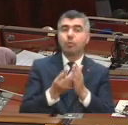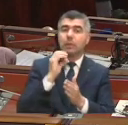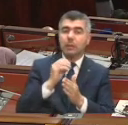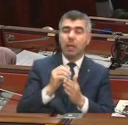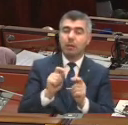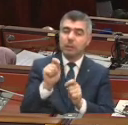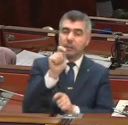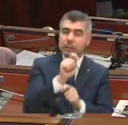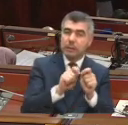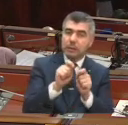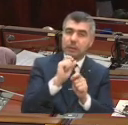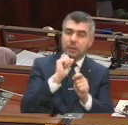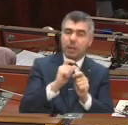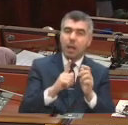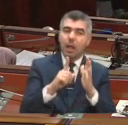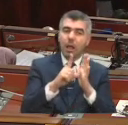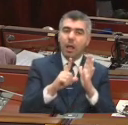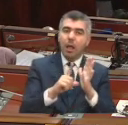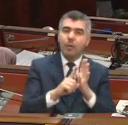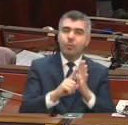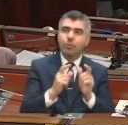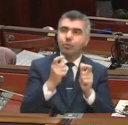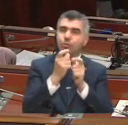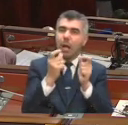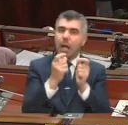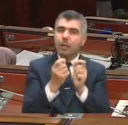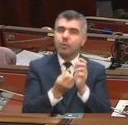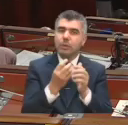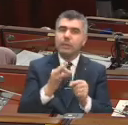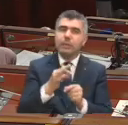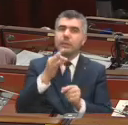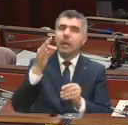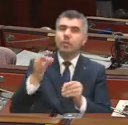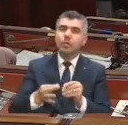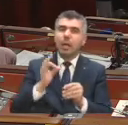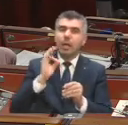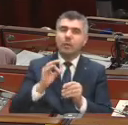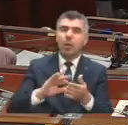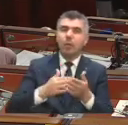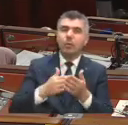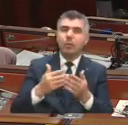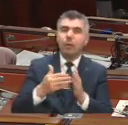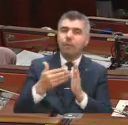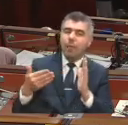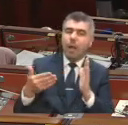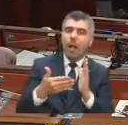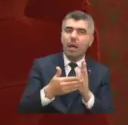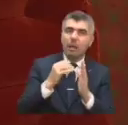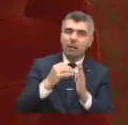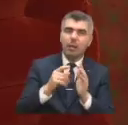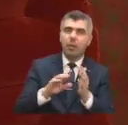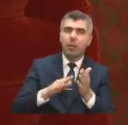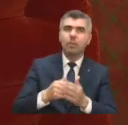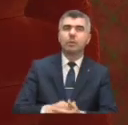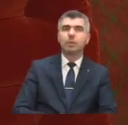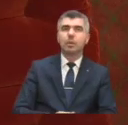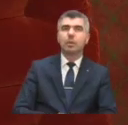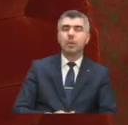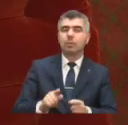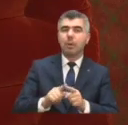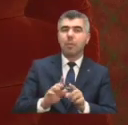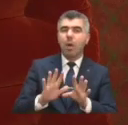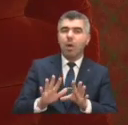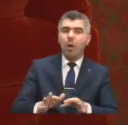بدينا كنفعلوه واللي بدا كيعطي النتائج ديالو من خلال النتائج اللي شفتوها ربما في اللجنة الأخيرة ديال الاستثمار اللي هي اللجنة الأولى اللي